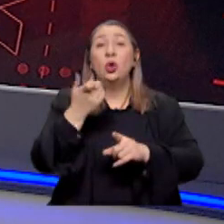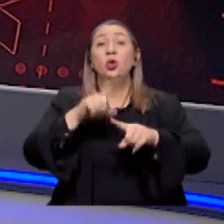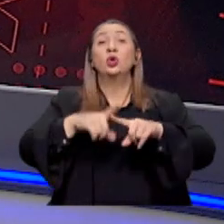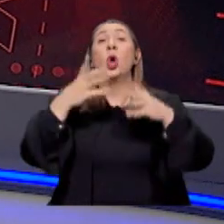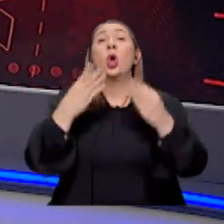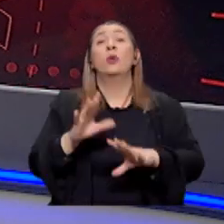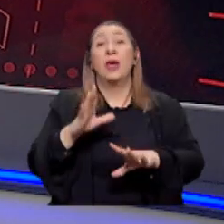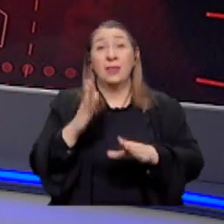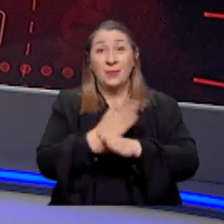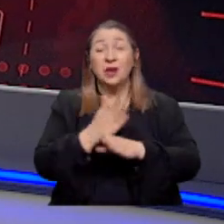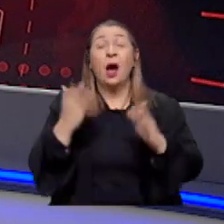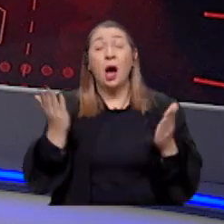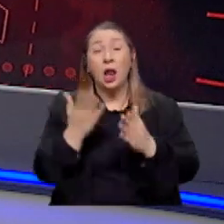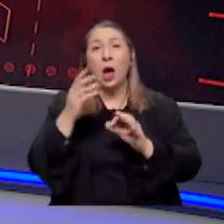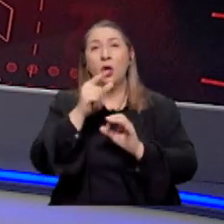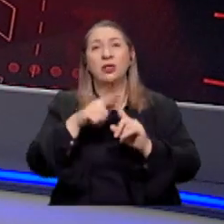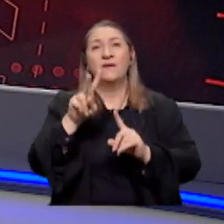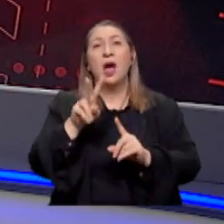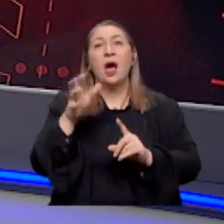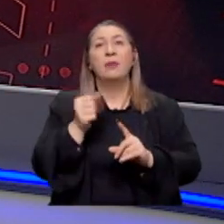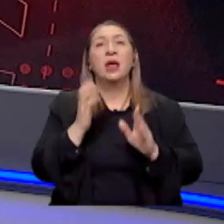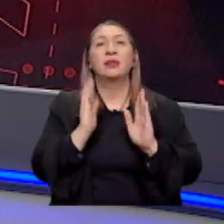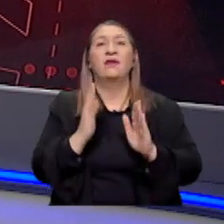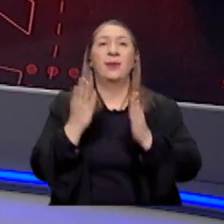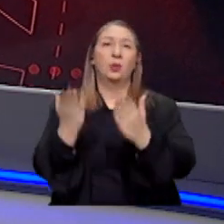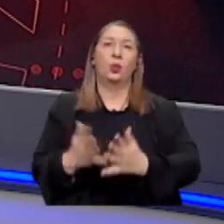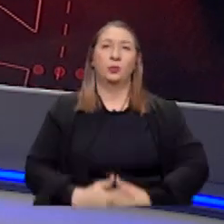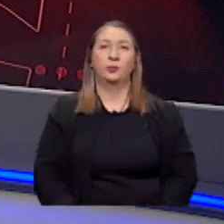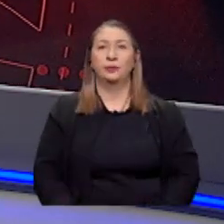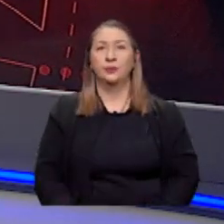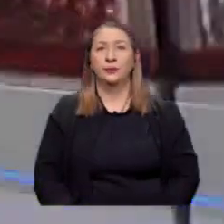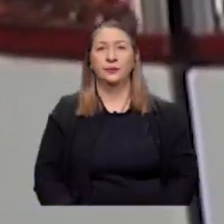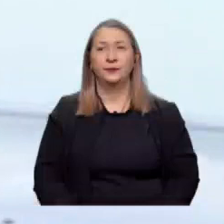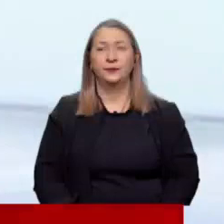olmayan ürünlerden hala ÖTV alınmaya devam ediyor.